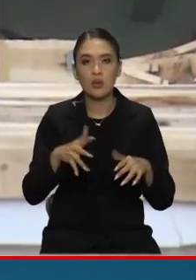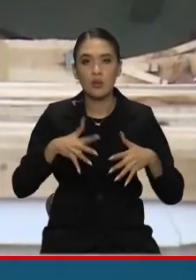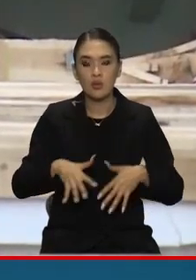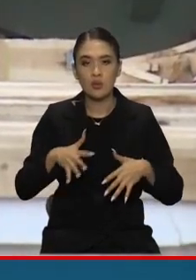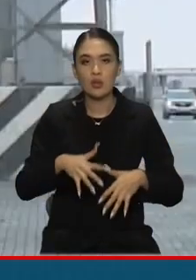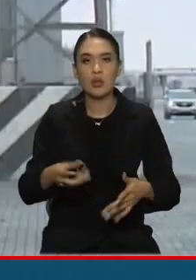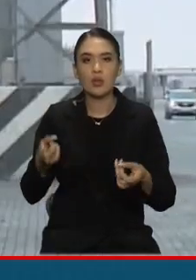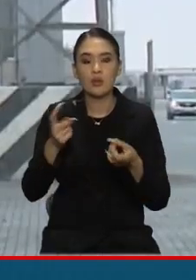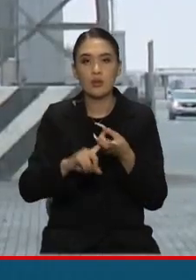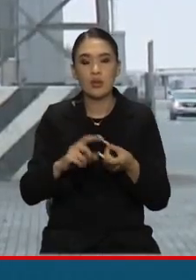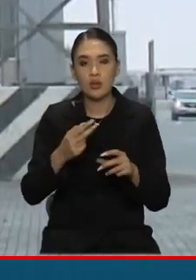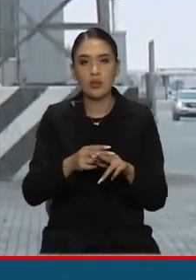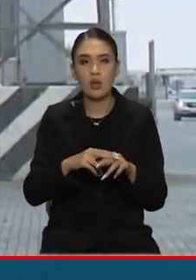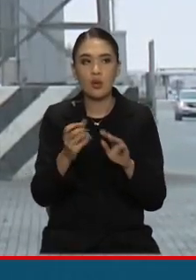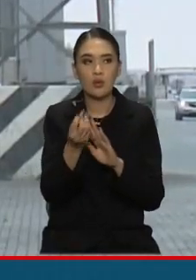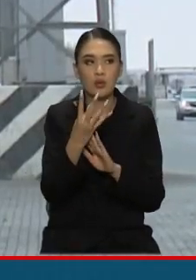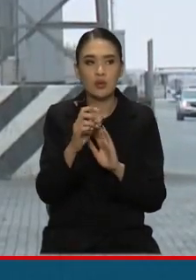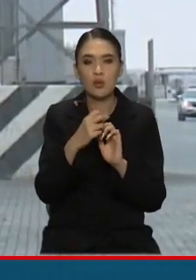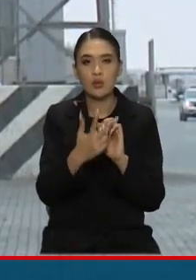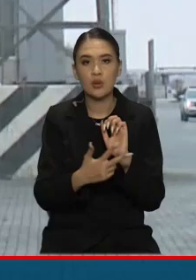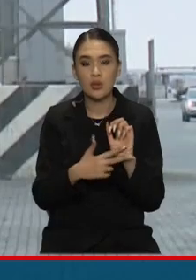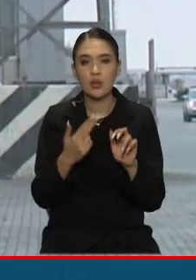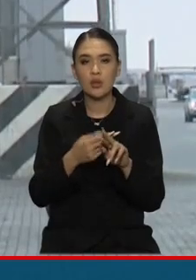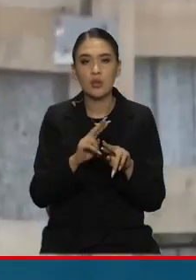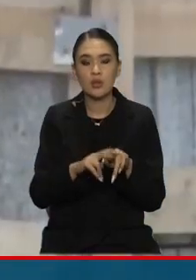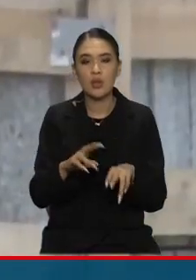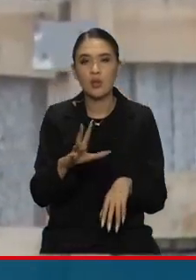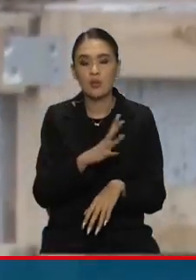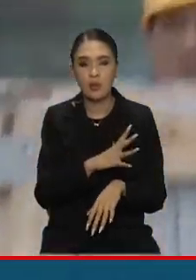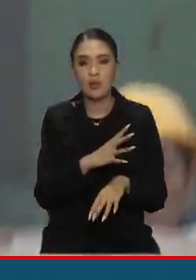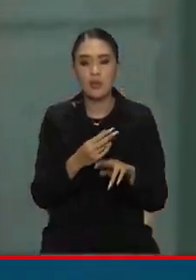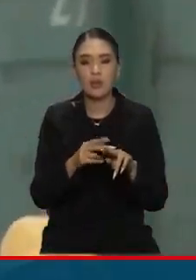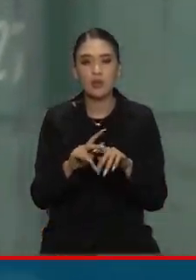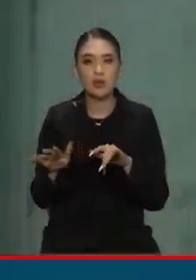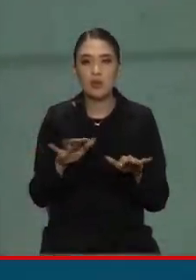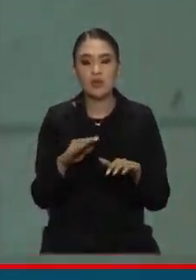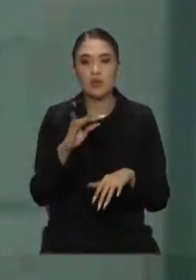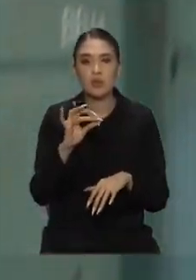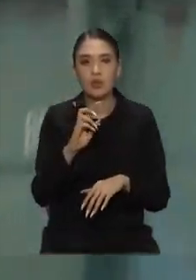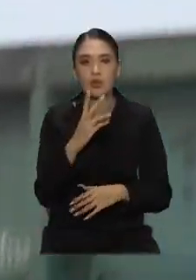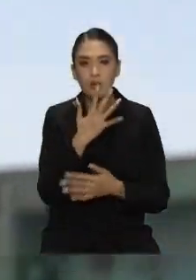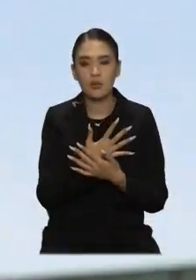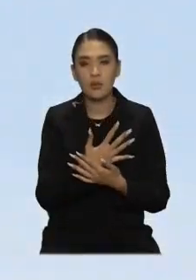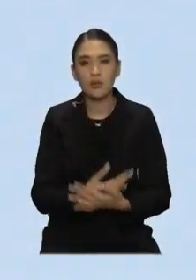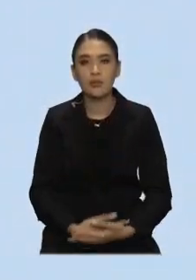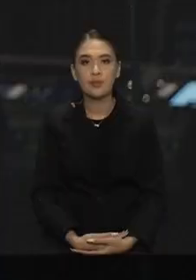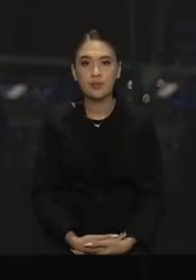жүк жеткізу мерзімі 14-18 тәулікке дейін қысқарды. Айымбал Табайқызы, Берік Сұлтанов, Жібек жолы, Ақтаудан.